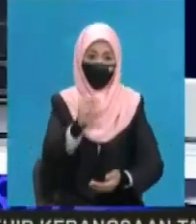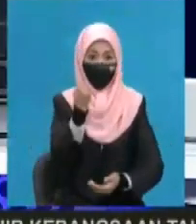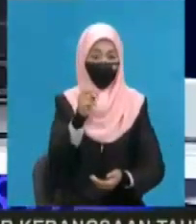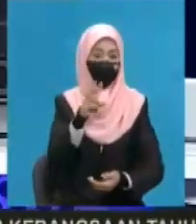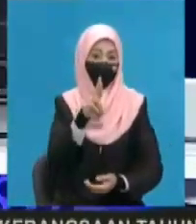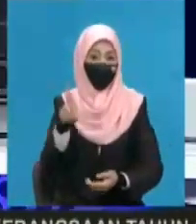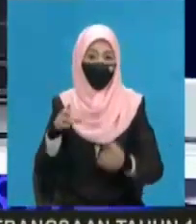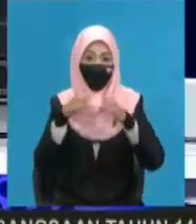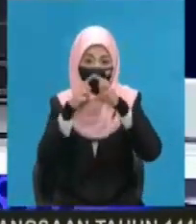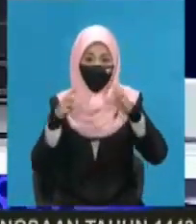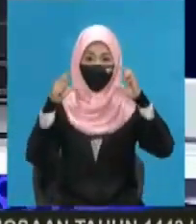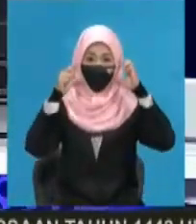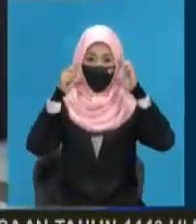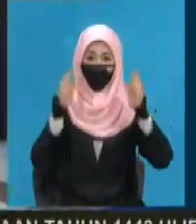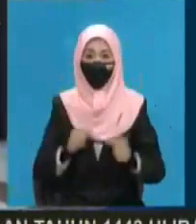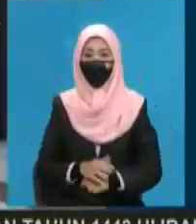sungkup muka